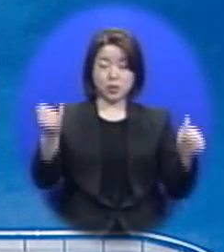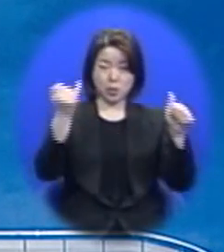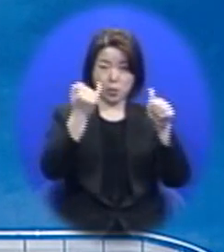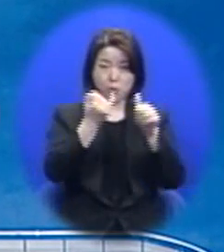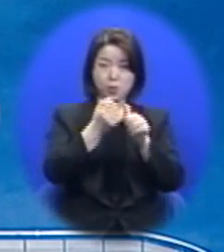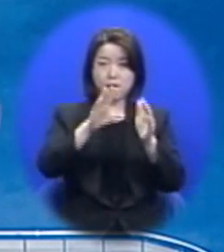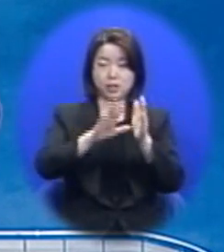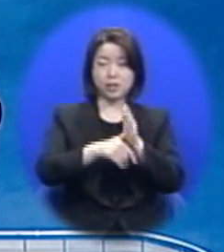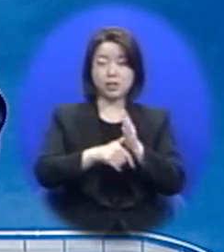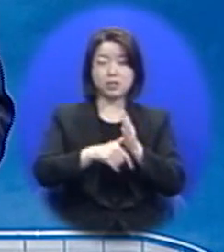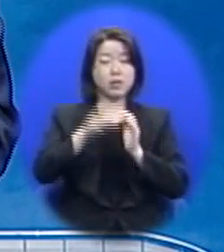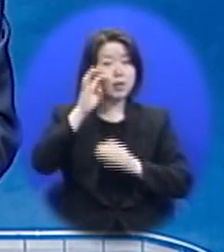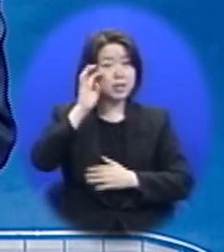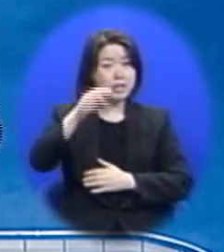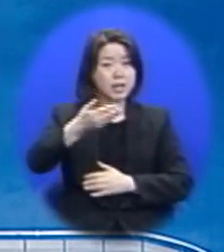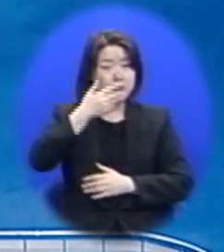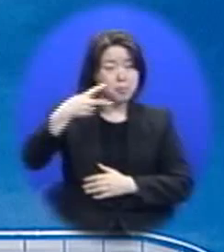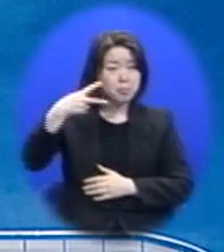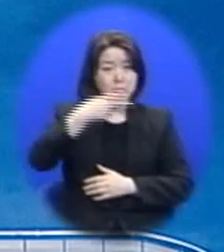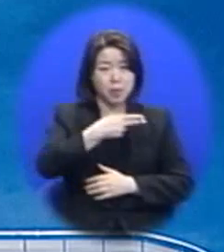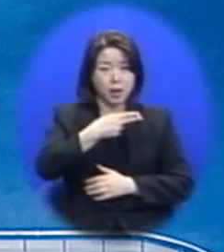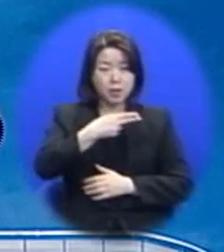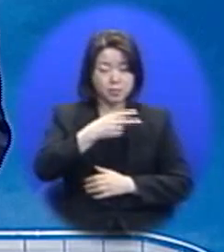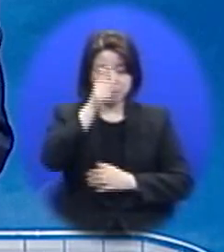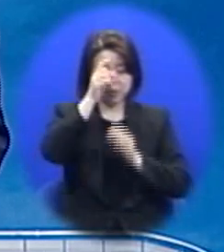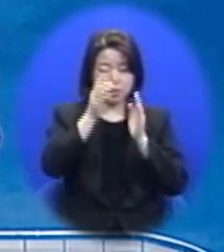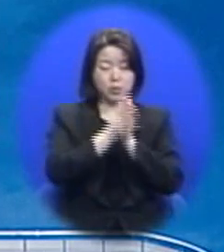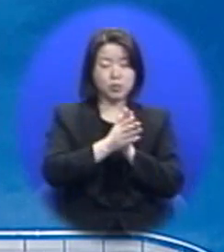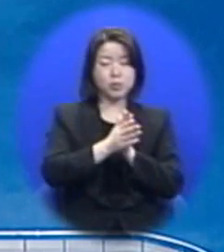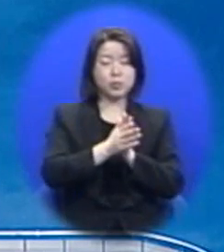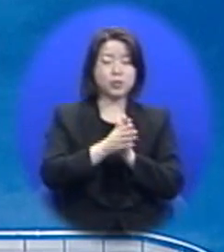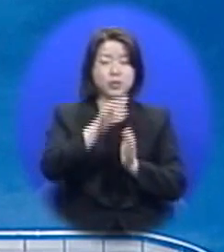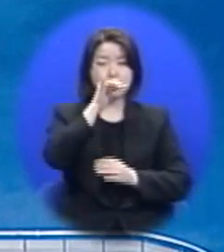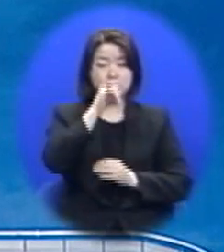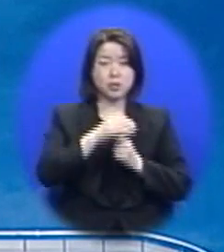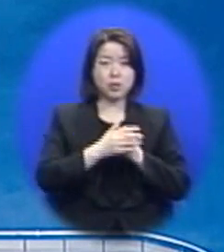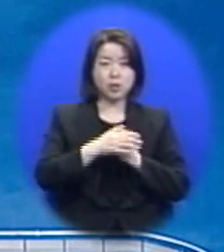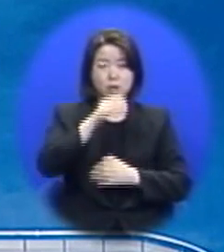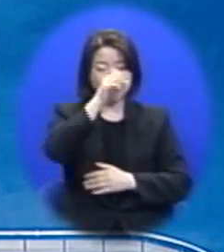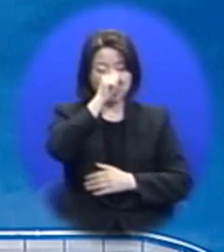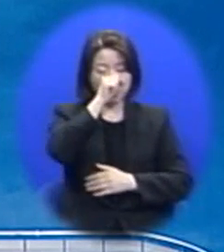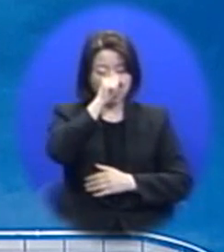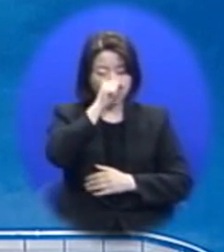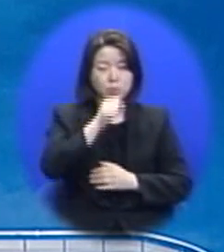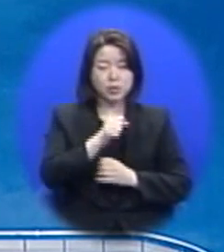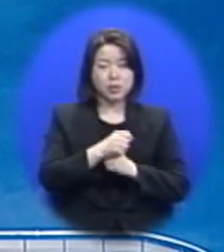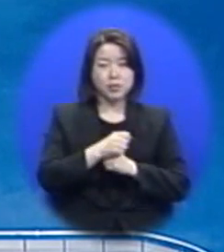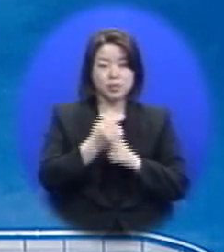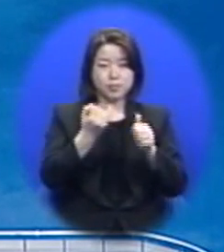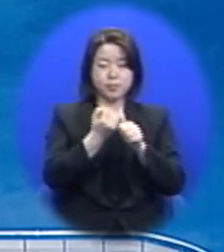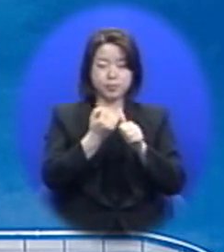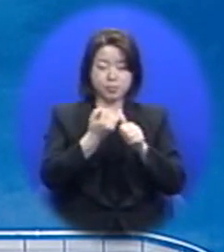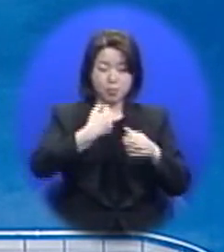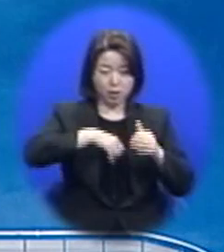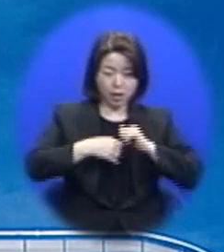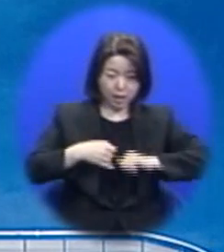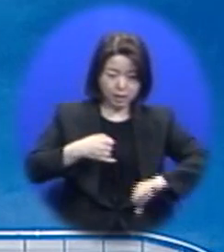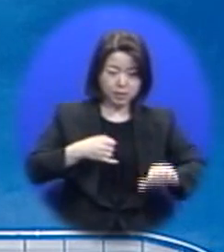기도를 하시더라고요. 좋은 며느리 보게 해달라고 기도하시나 그랬더니 아니었어요.